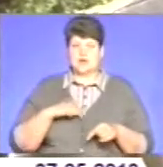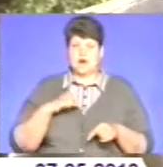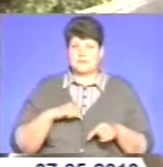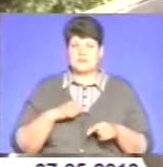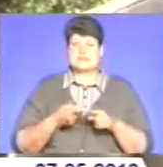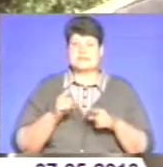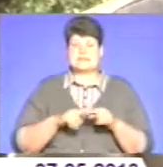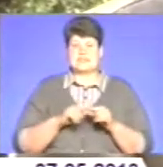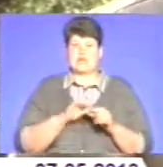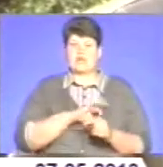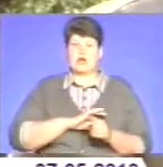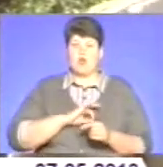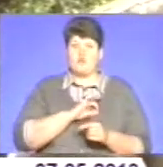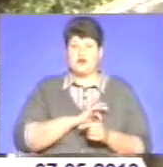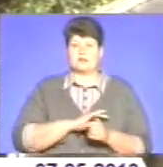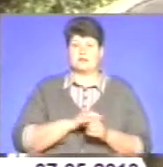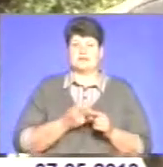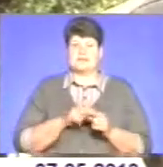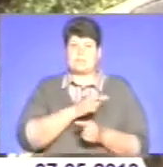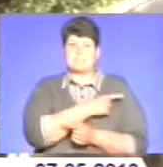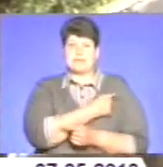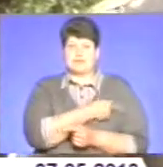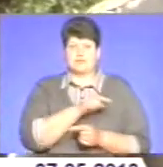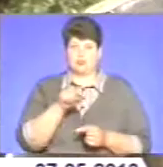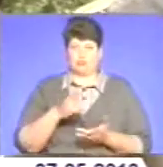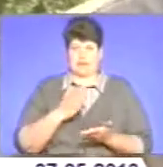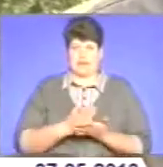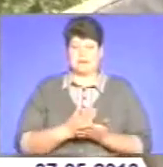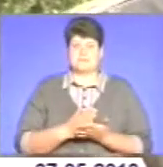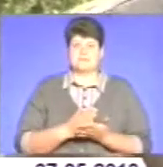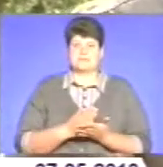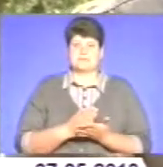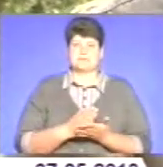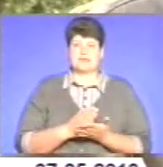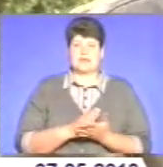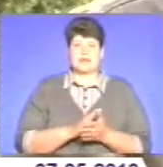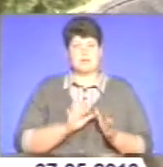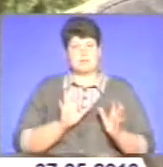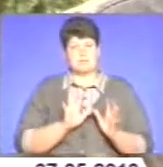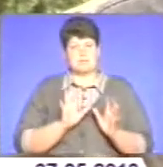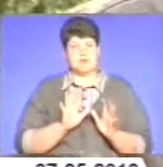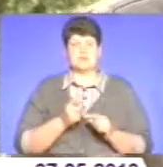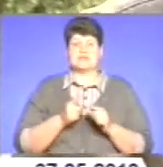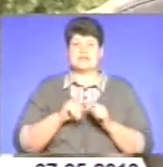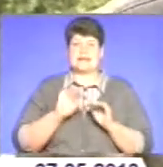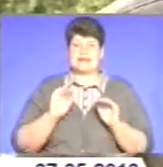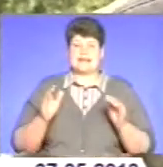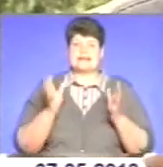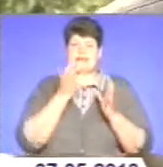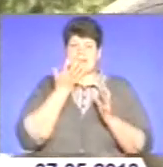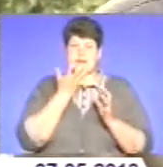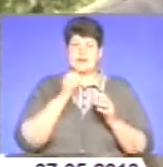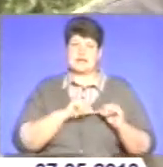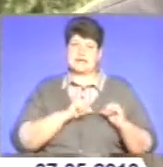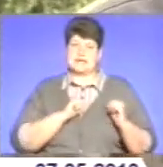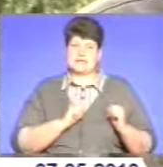цих вихователів, за тих медиків, які тут є, які піклуються за дітей, за їхні теплі серця, і так само